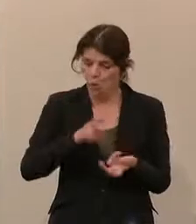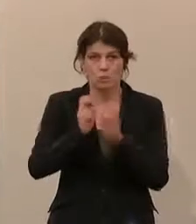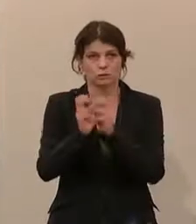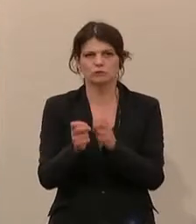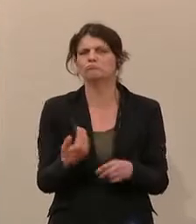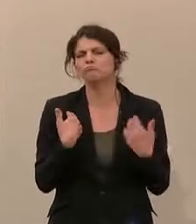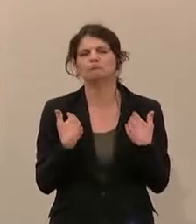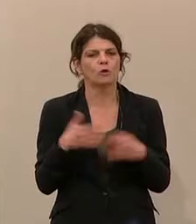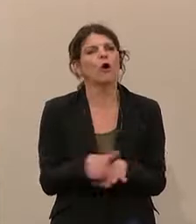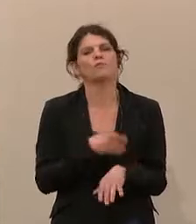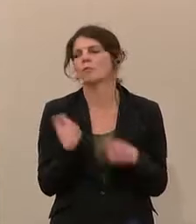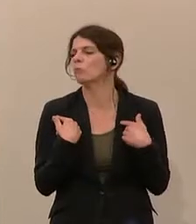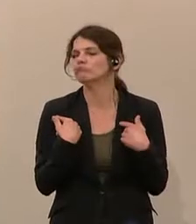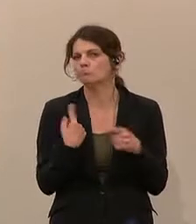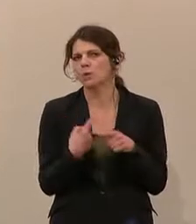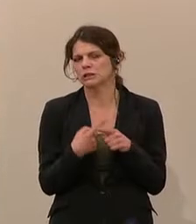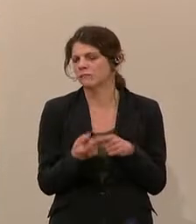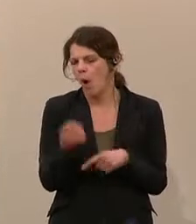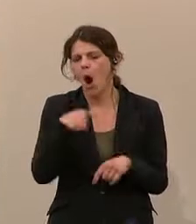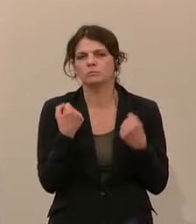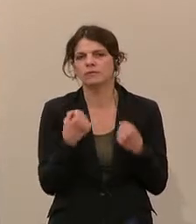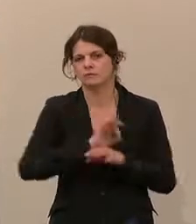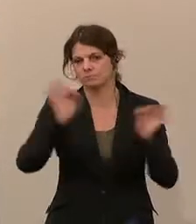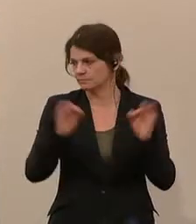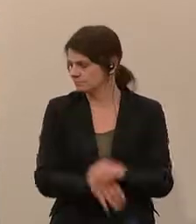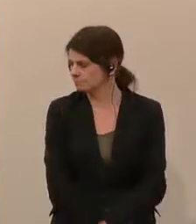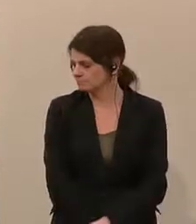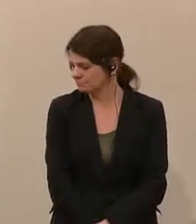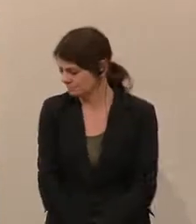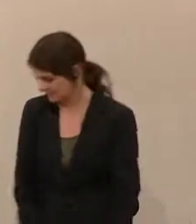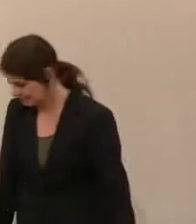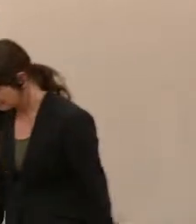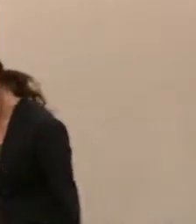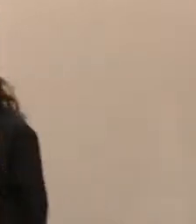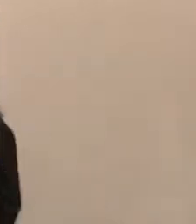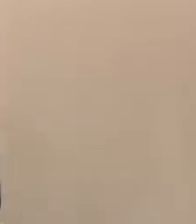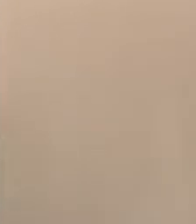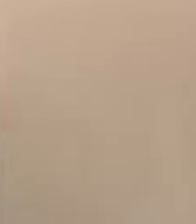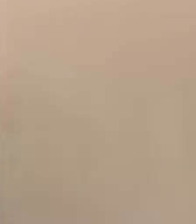Und da bin ich sehr, sehr guter Dinge, dass das auch hervorragend gelingt. Sagt Axel Kassecker von der FPÖ.